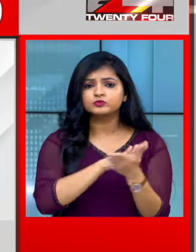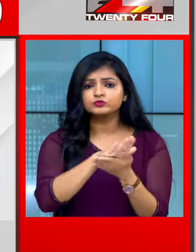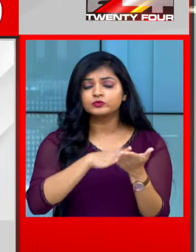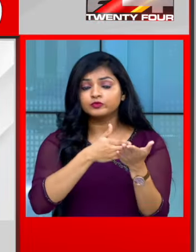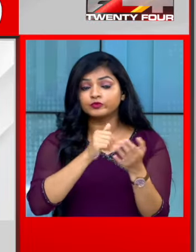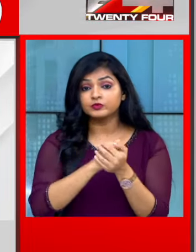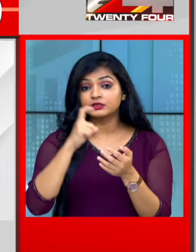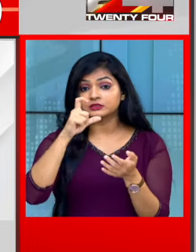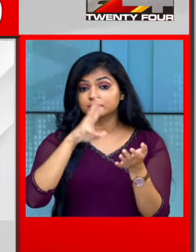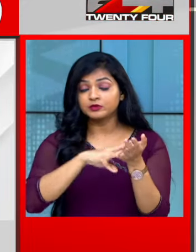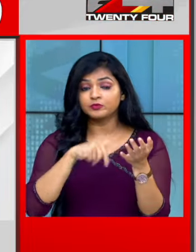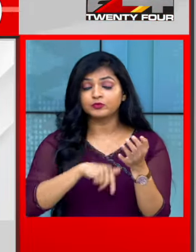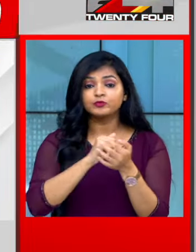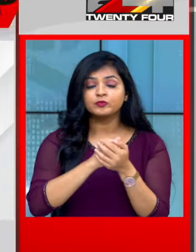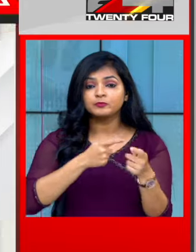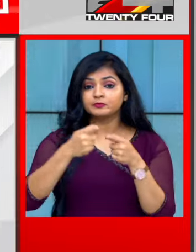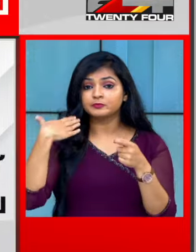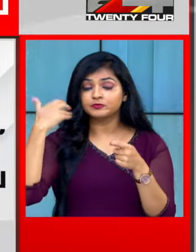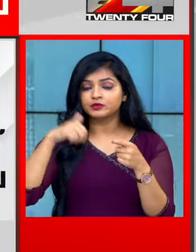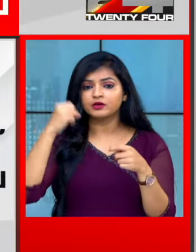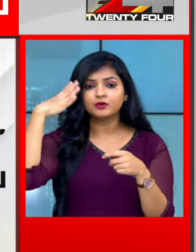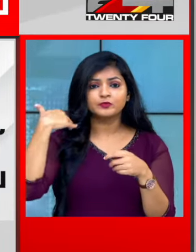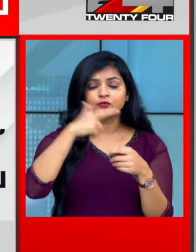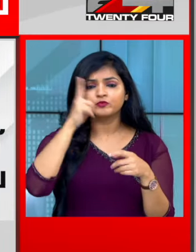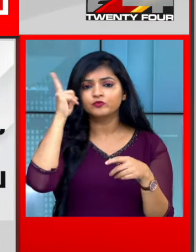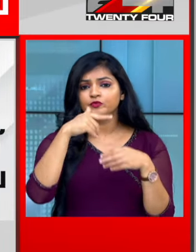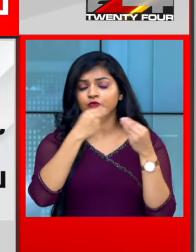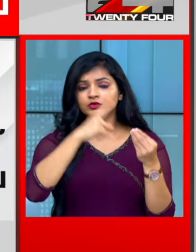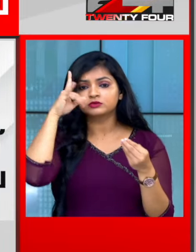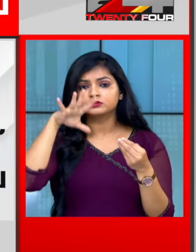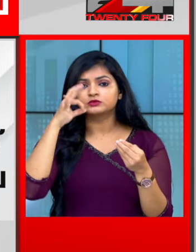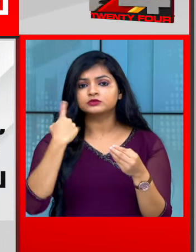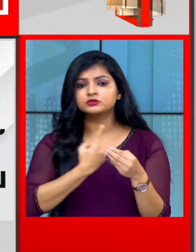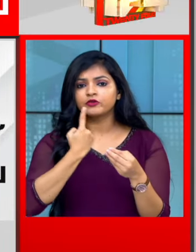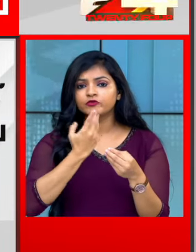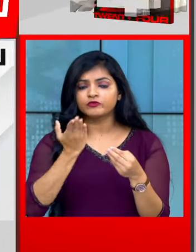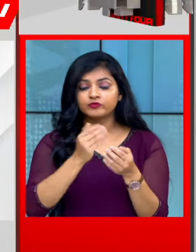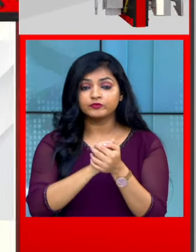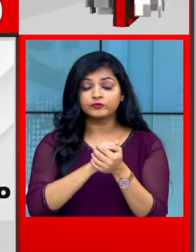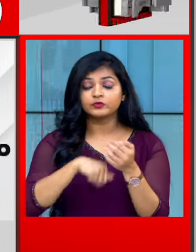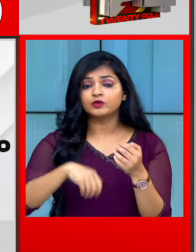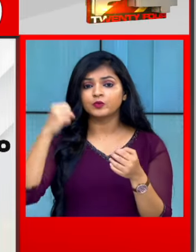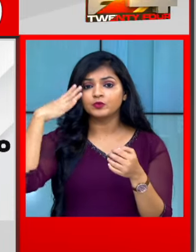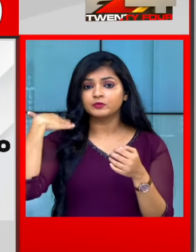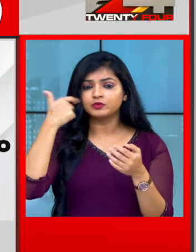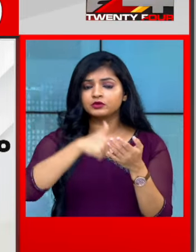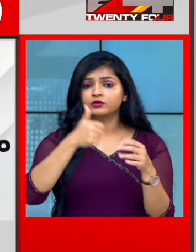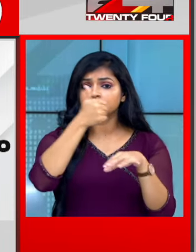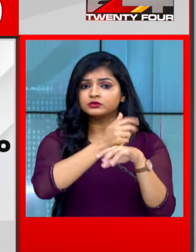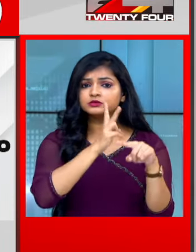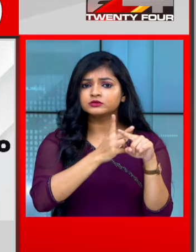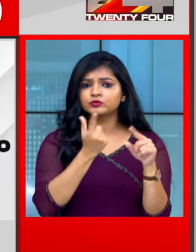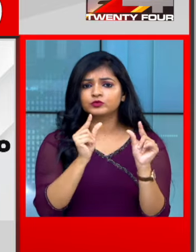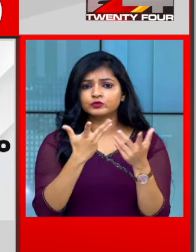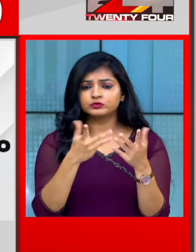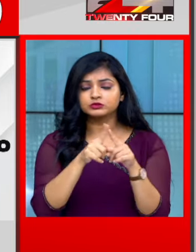മന്ത്രിയും വൈദ്യുത മന്ത്രിയെ നോക്കുകുത്തിയാക്കി ഈ വിഷയത്തിൽ തീരുമാനമെടുക്കുന്നു. ഇങ്ങനെയാണെങ്കിൽ വൈദ്യുത മന്ത്രി ആ പദവിയിൽ തുടരണോ എന്ന ഒരു ചോദ്യവും അദ്ദേഹം